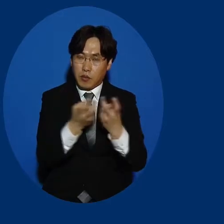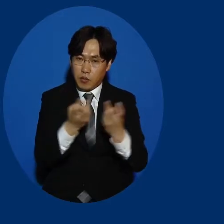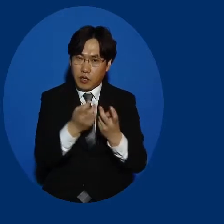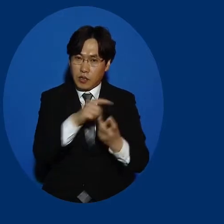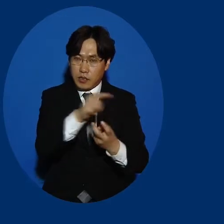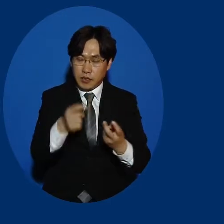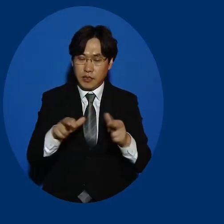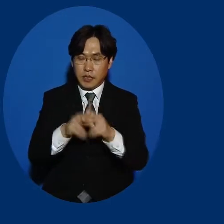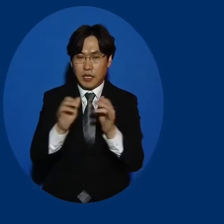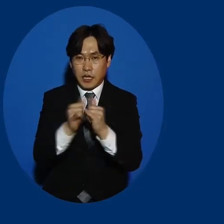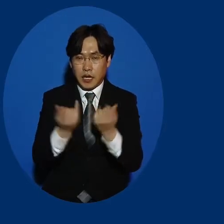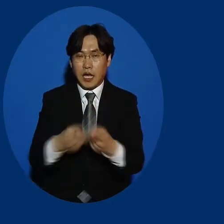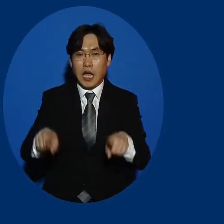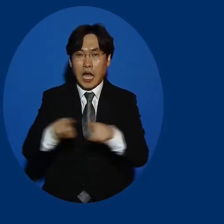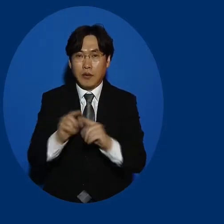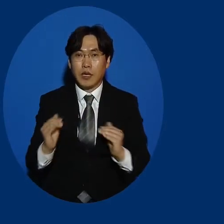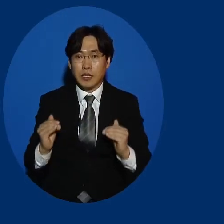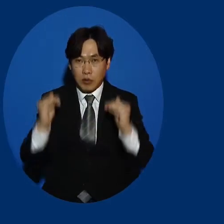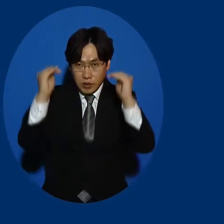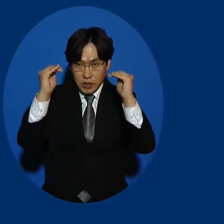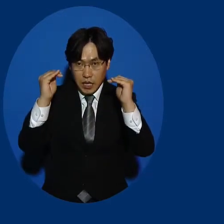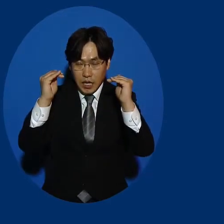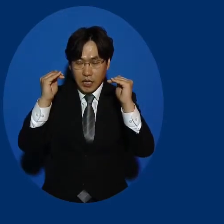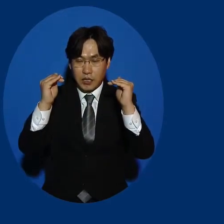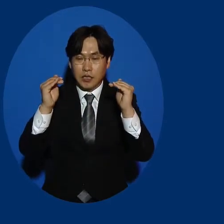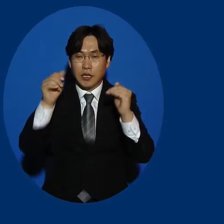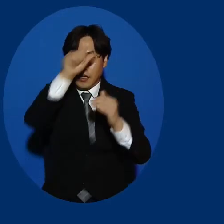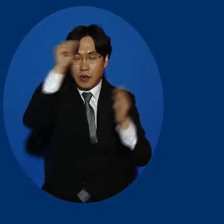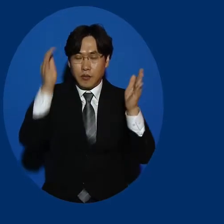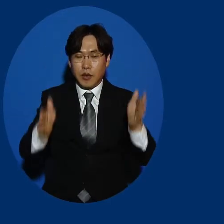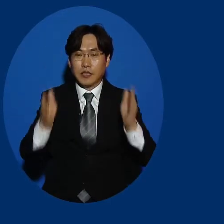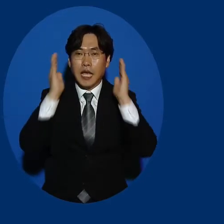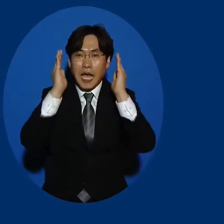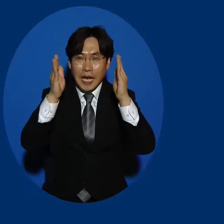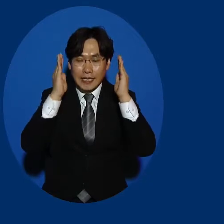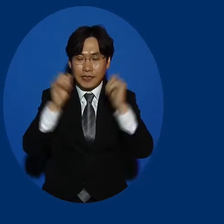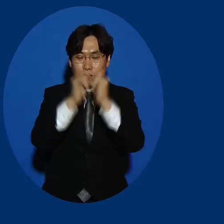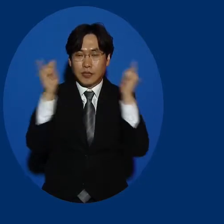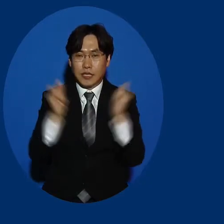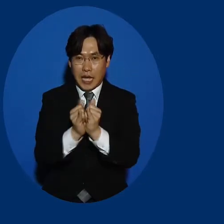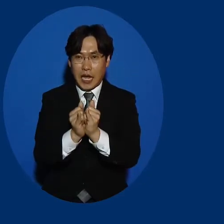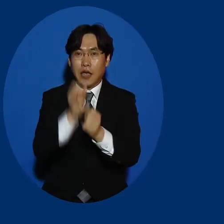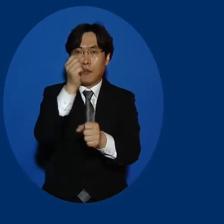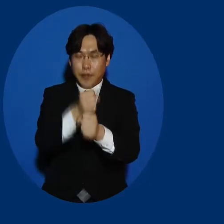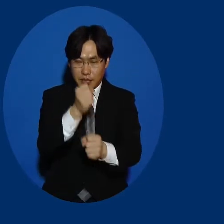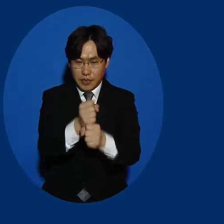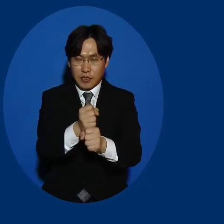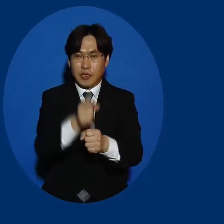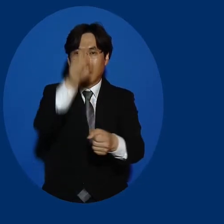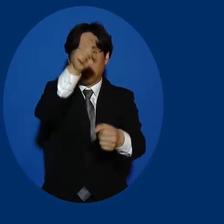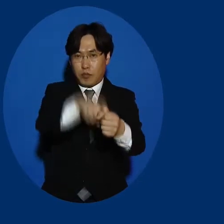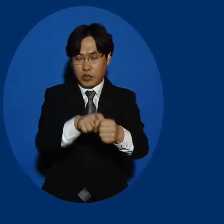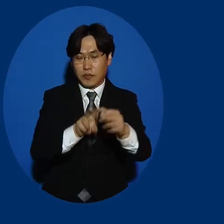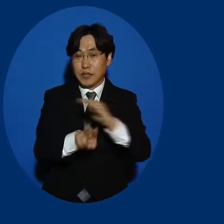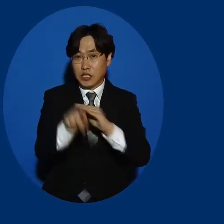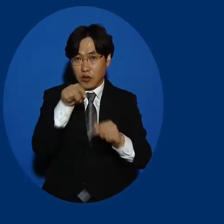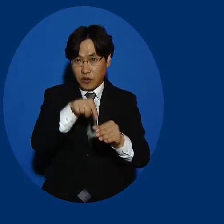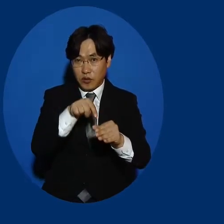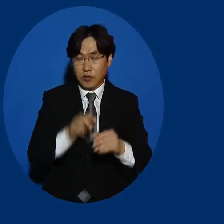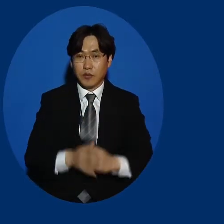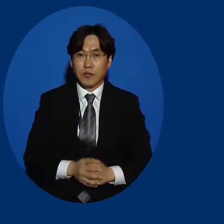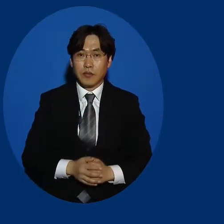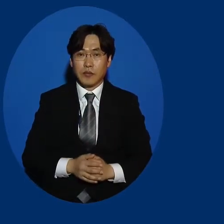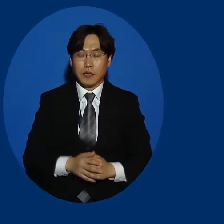장애인과 함께 성장하는 평생 학습 사회 구현이라는 게 이제 비전으로 설정이 되어 있습니다. 그래서 장애 친화적인